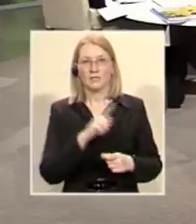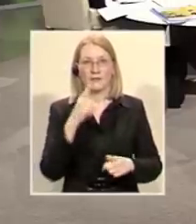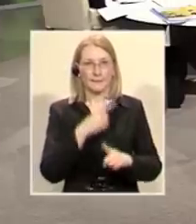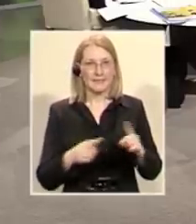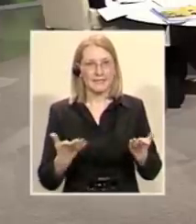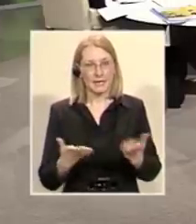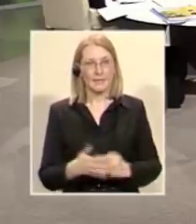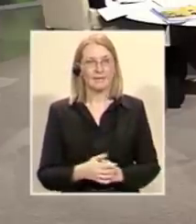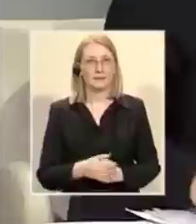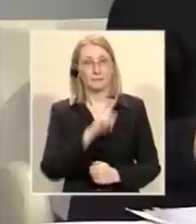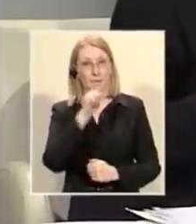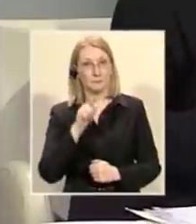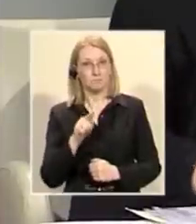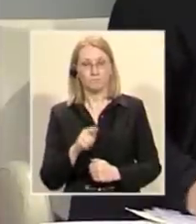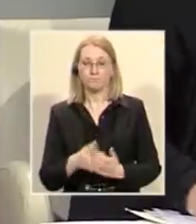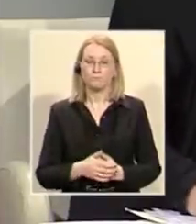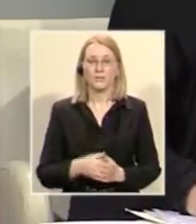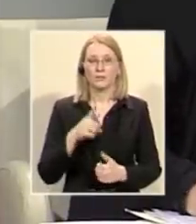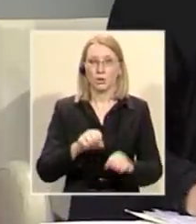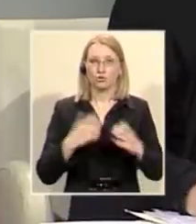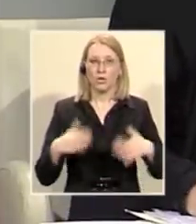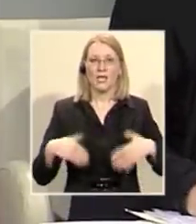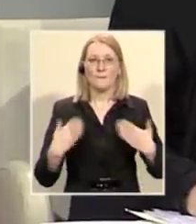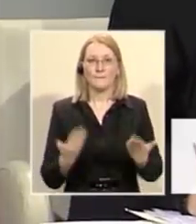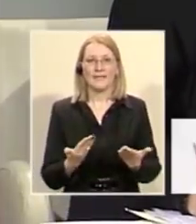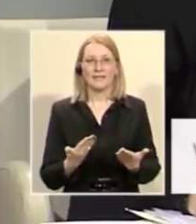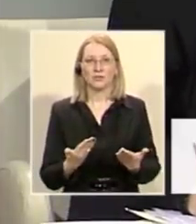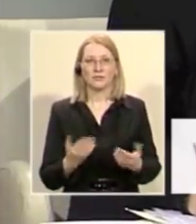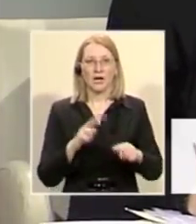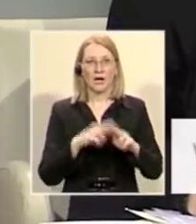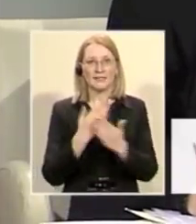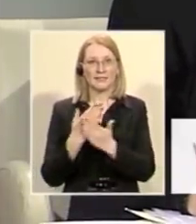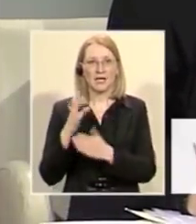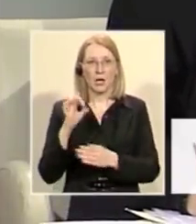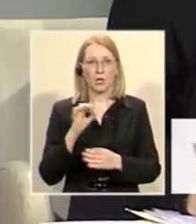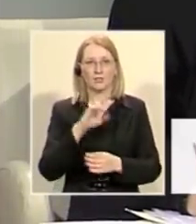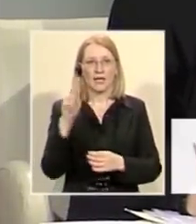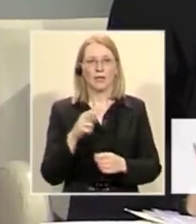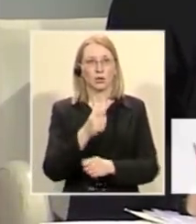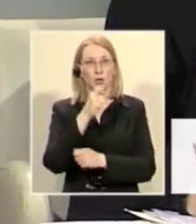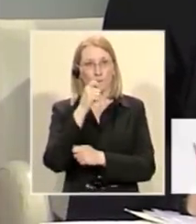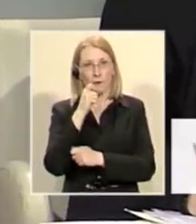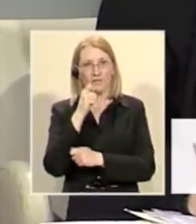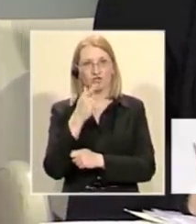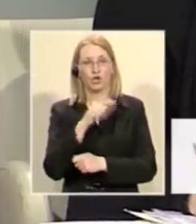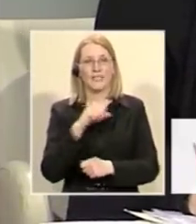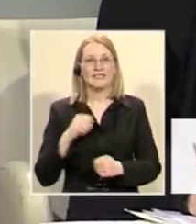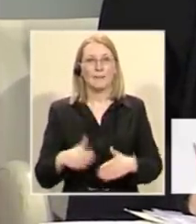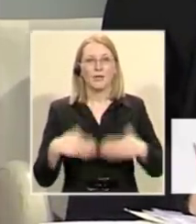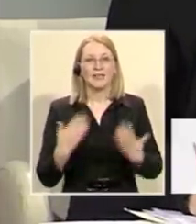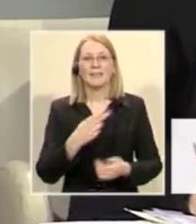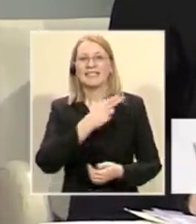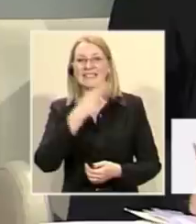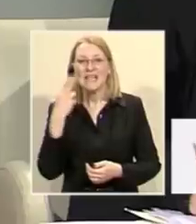segmentima? To što je prijedlog što je dao HZZO za to elektronsko povećalo, to je samo namijenjeno